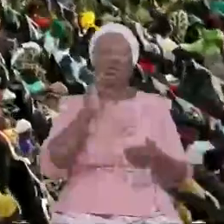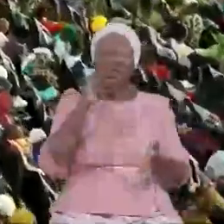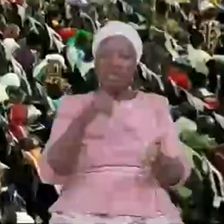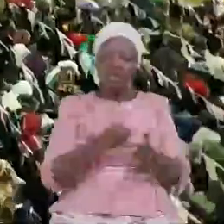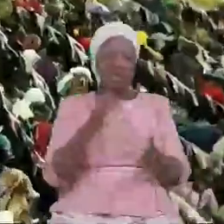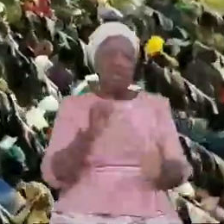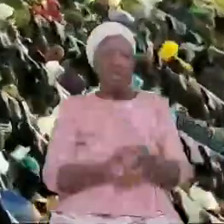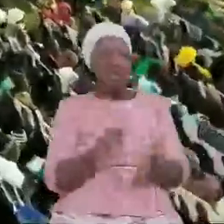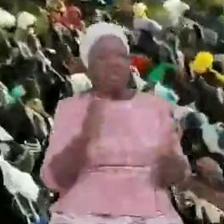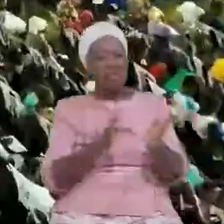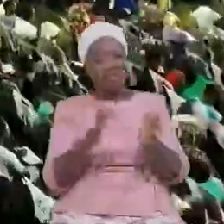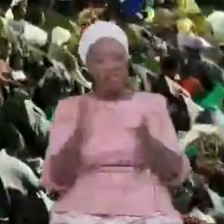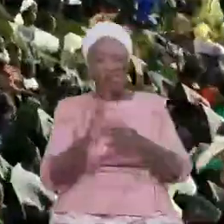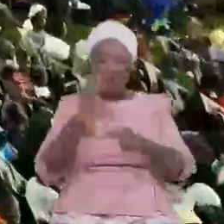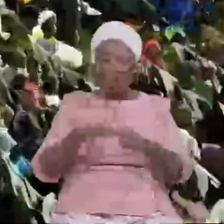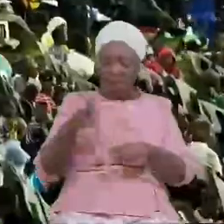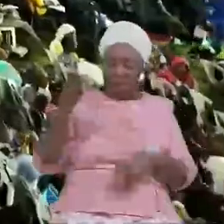Comment Jésus